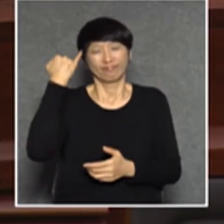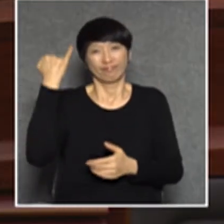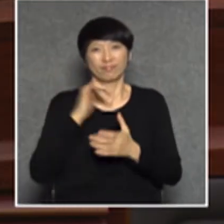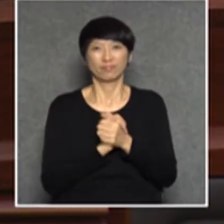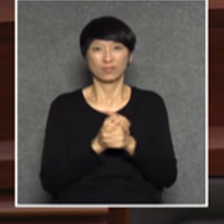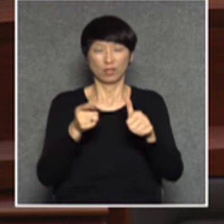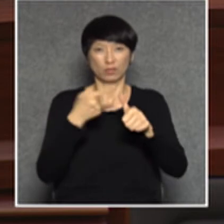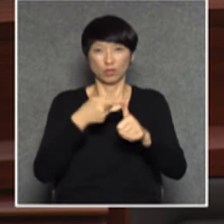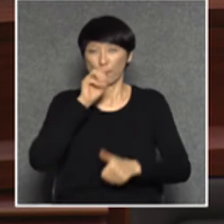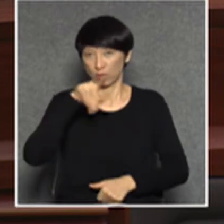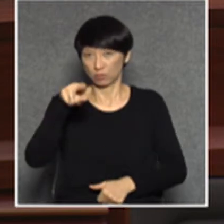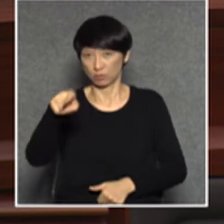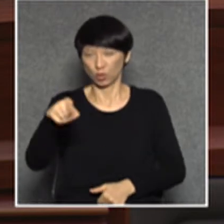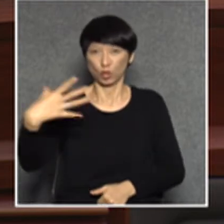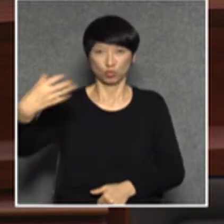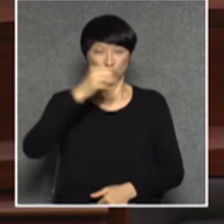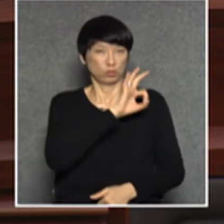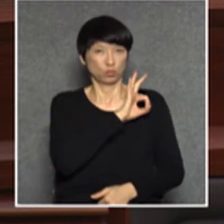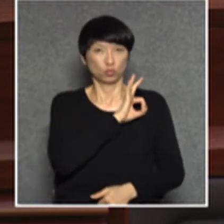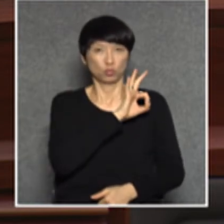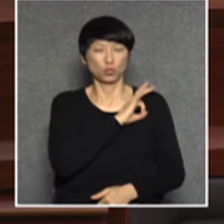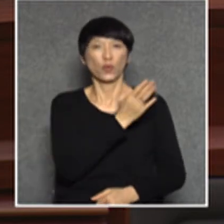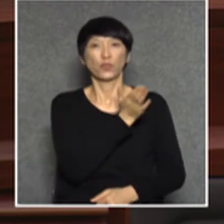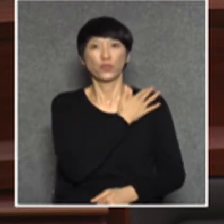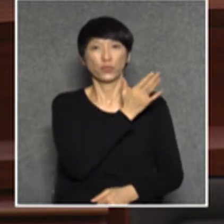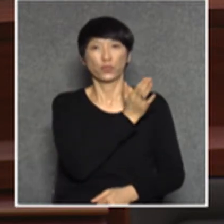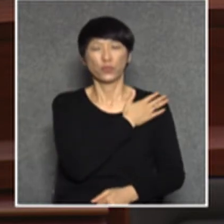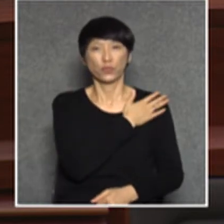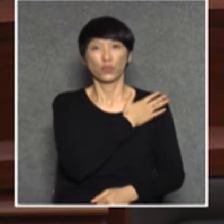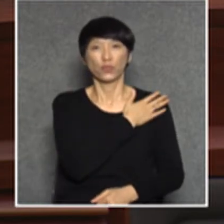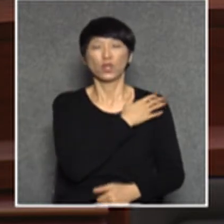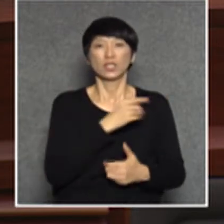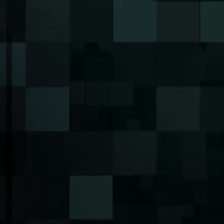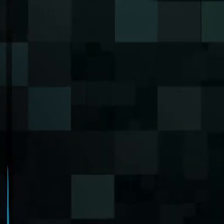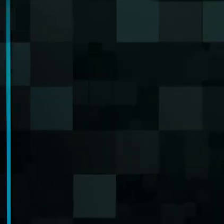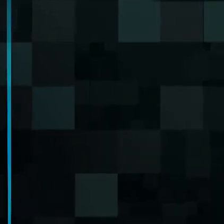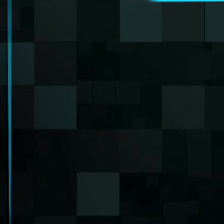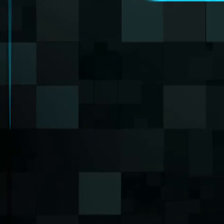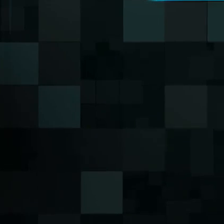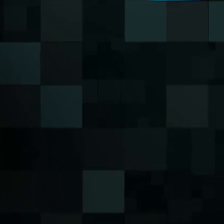问翻佢个总会嘅负责嘅咨议会先至能够知道啊。